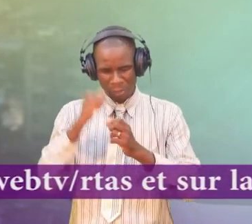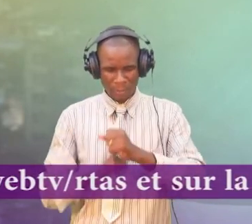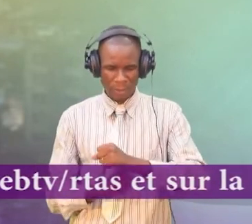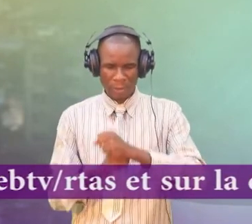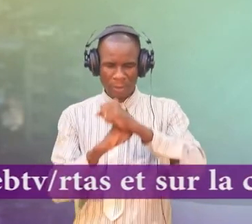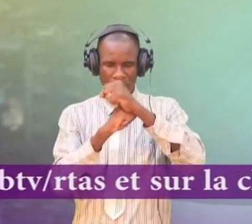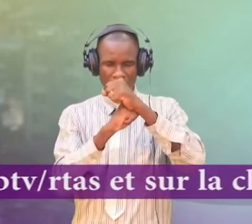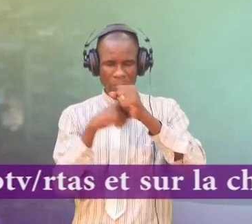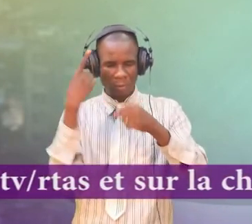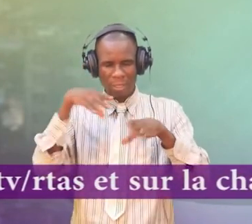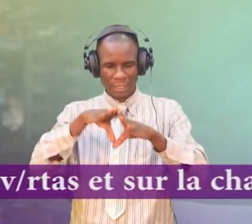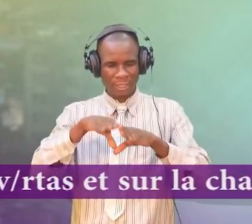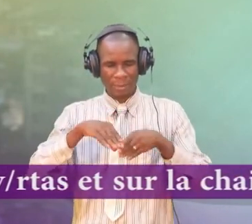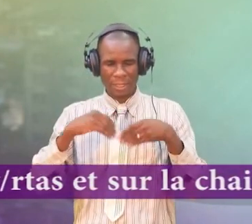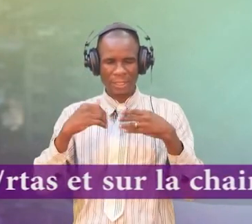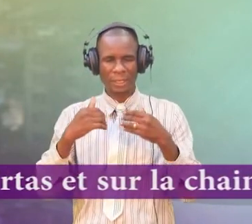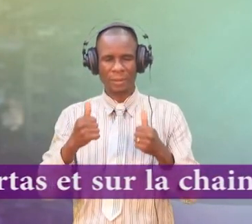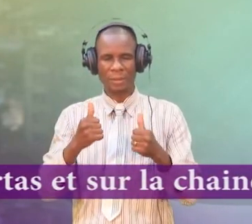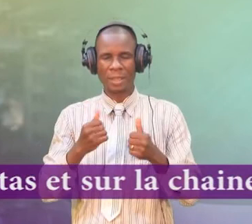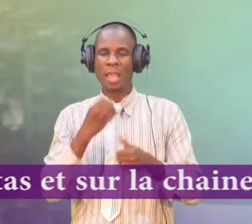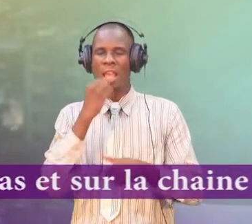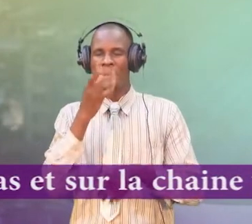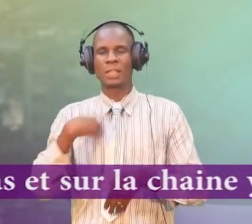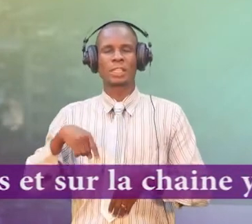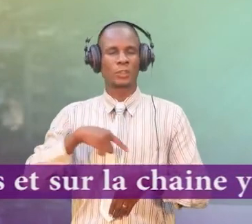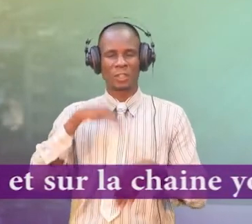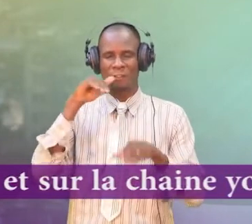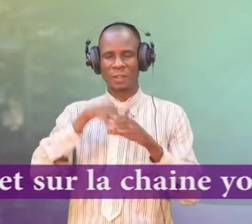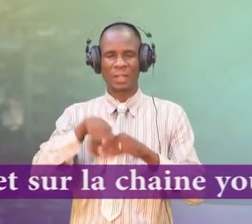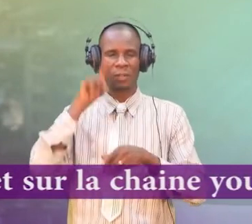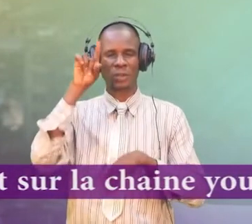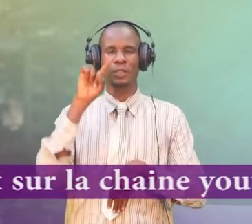na yo. Na pokwa lelo osili kopesa biso